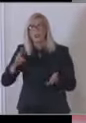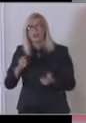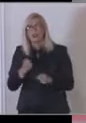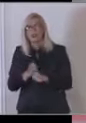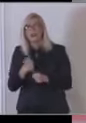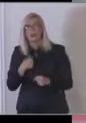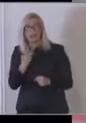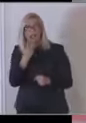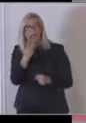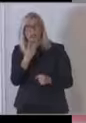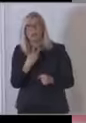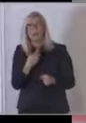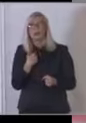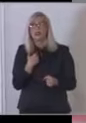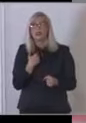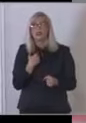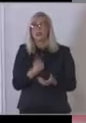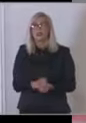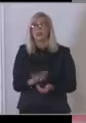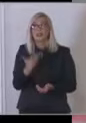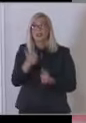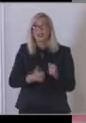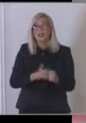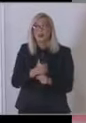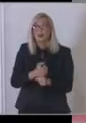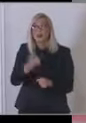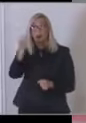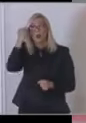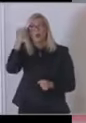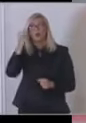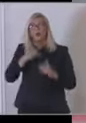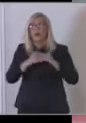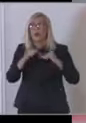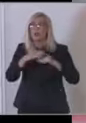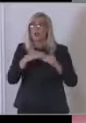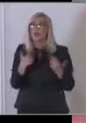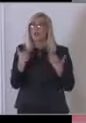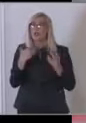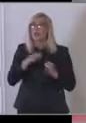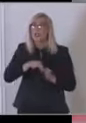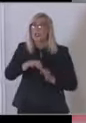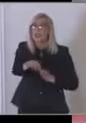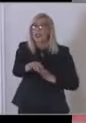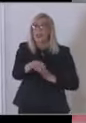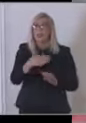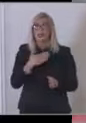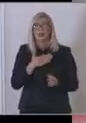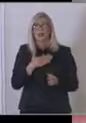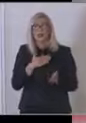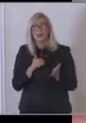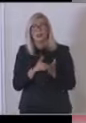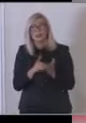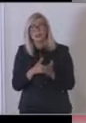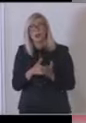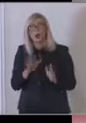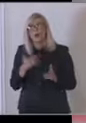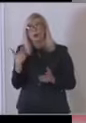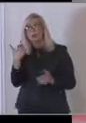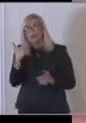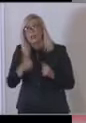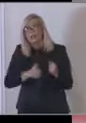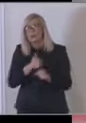kështu me radhë, por ne e shohim se për 3 vite Kosova i ka ndërtuar 60 km, ndërsa neve në duen